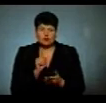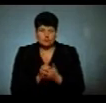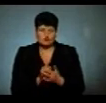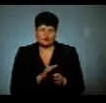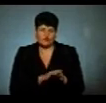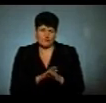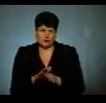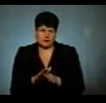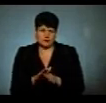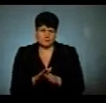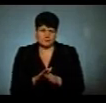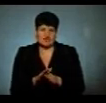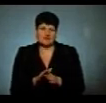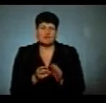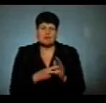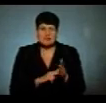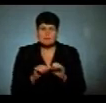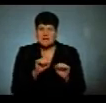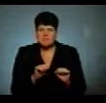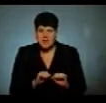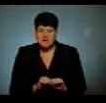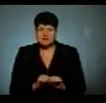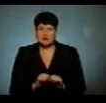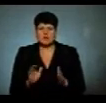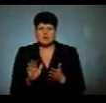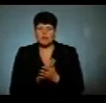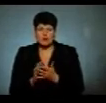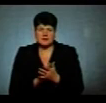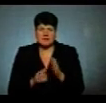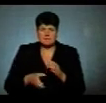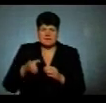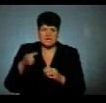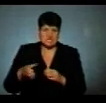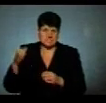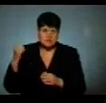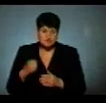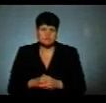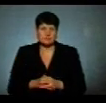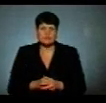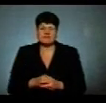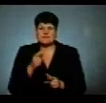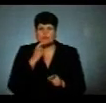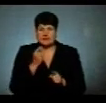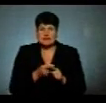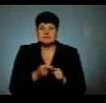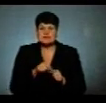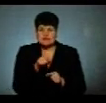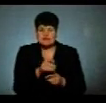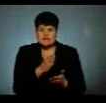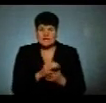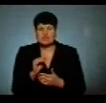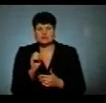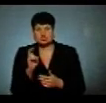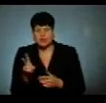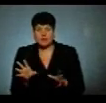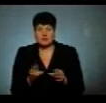виконання. І в плані прибирання, і оброблення під'їздів багатоповерхових житлових будинків. Відповідальним за це є або ЖЕКи, або